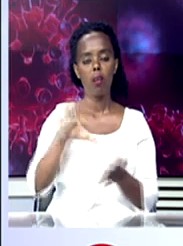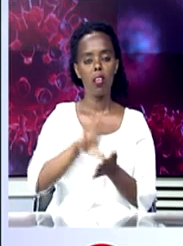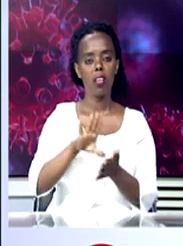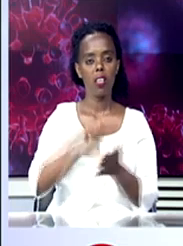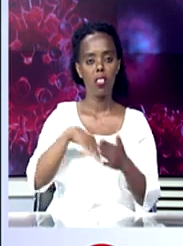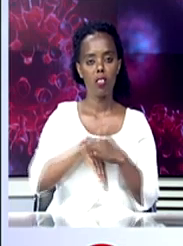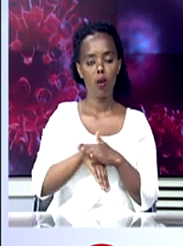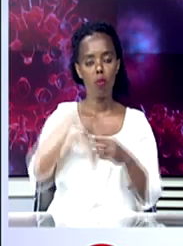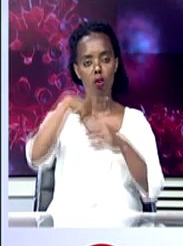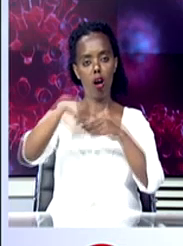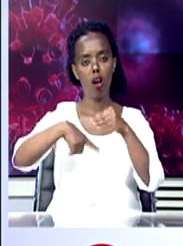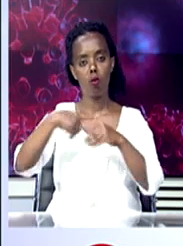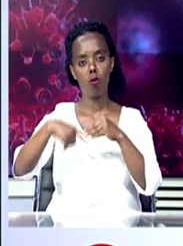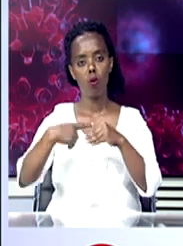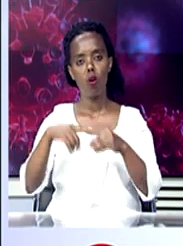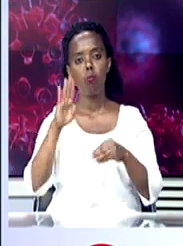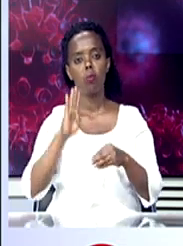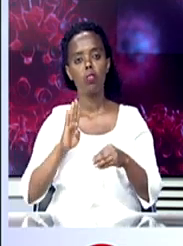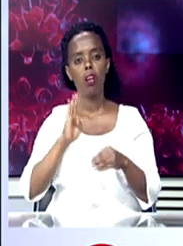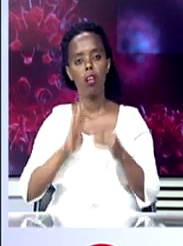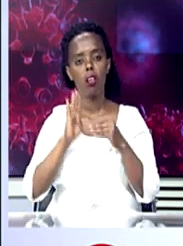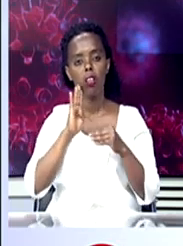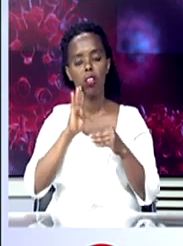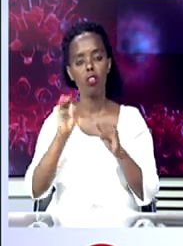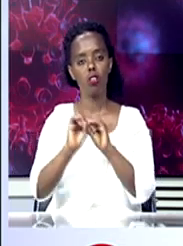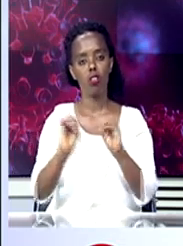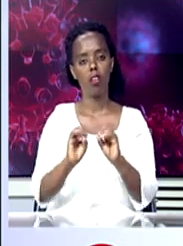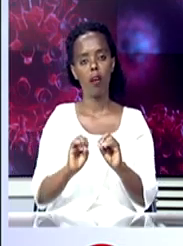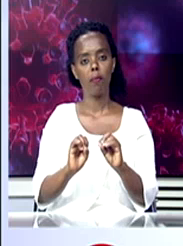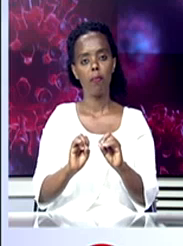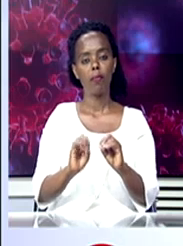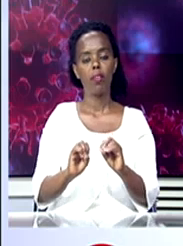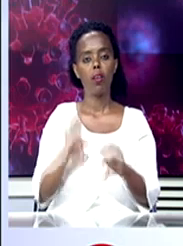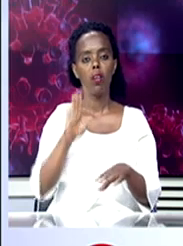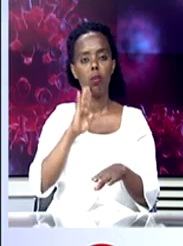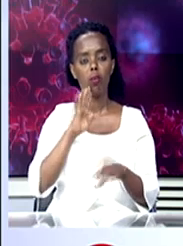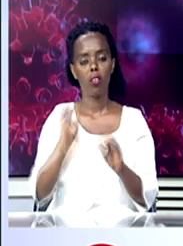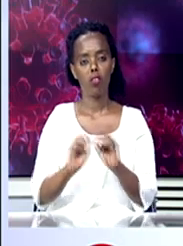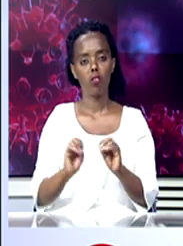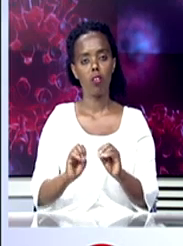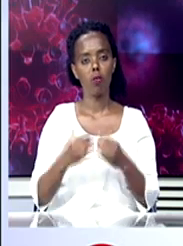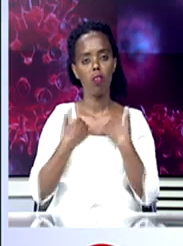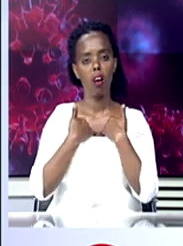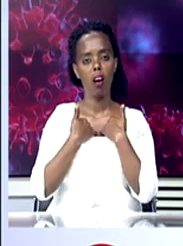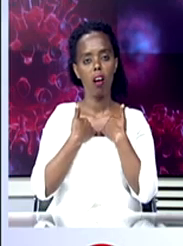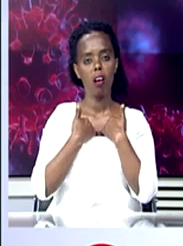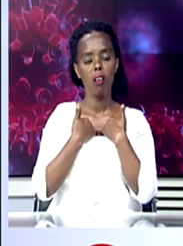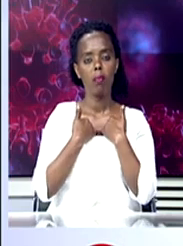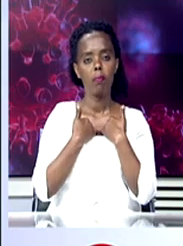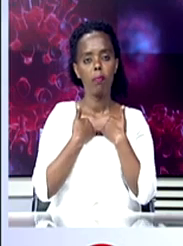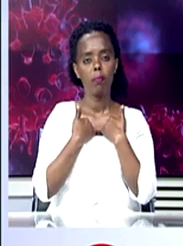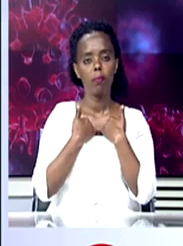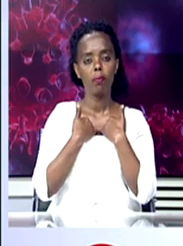yummo nanno bishan hinjire nanno bishan hinjire jira